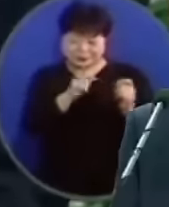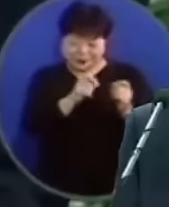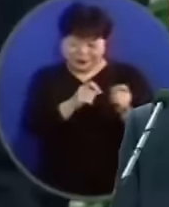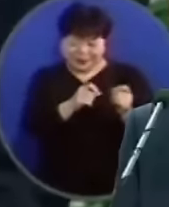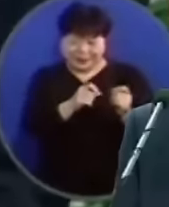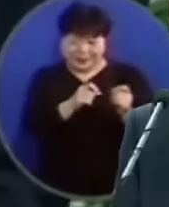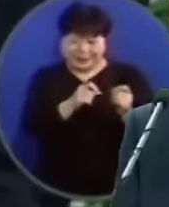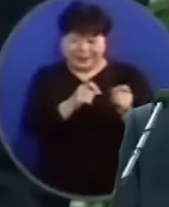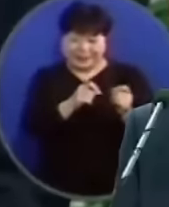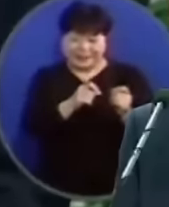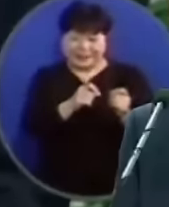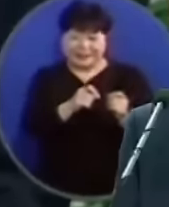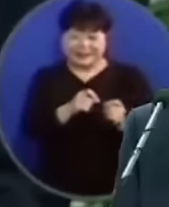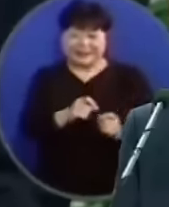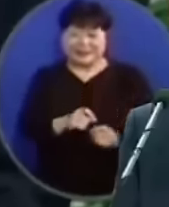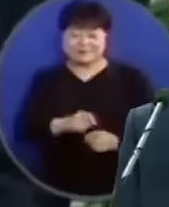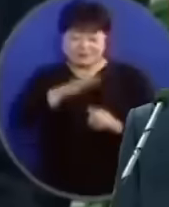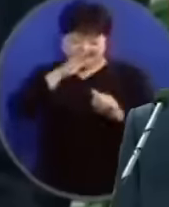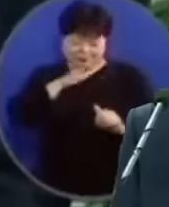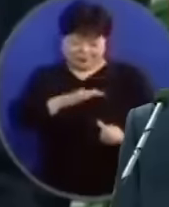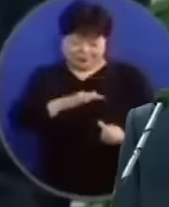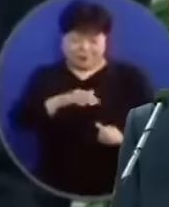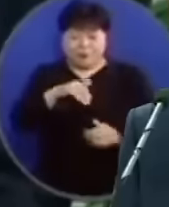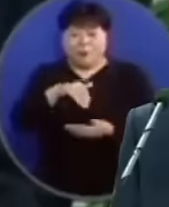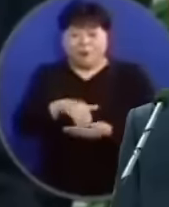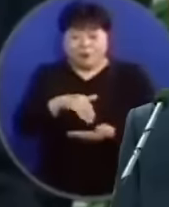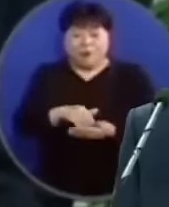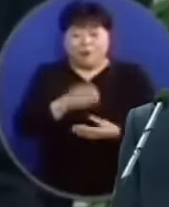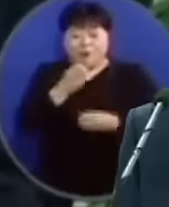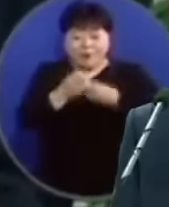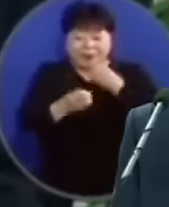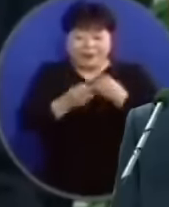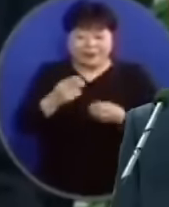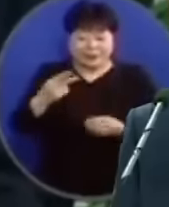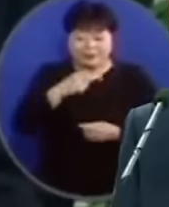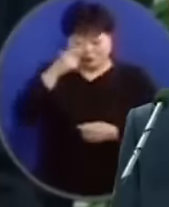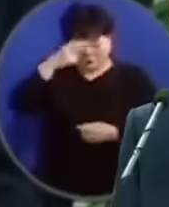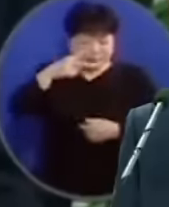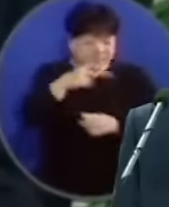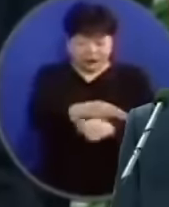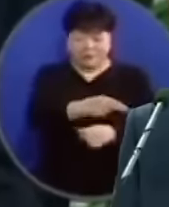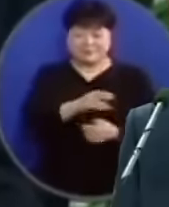예배 인도하러 가면 굉장히 반성을 하더라고요. 다시는 술 안 먹고